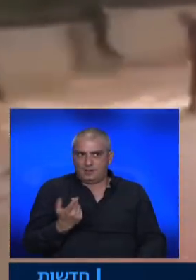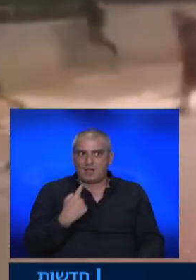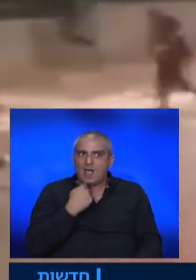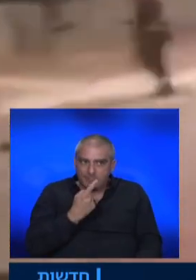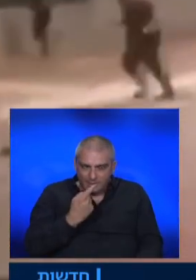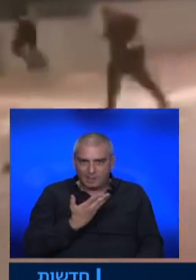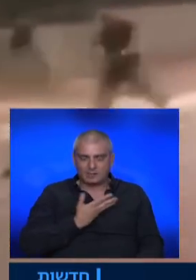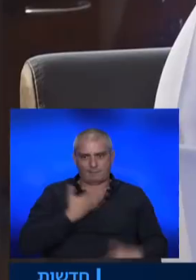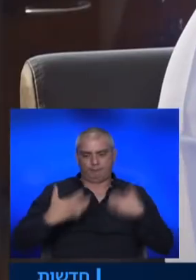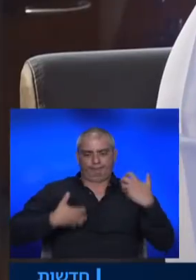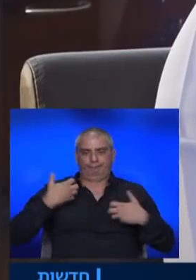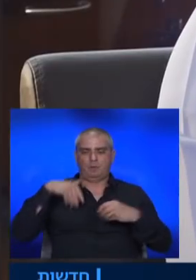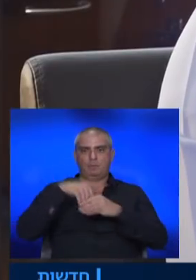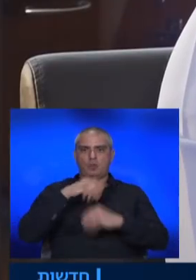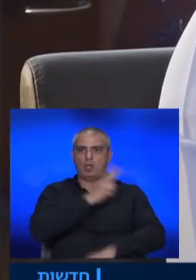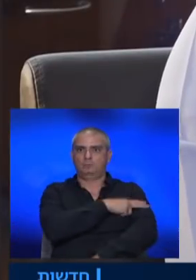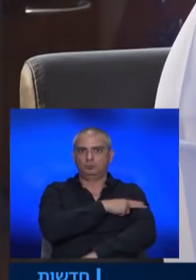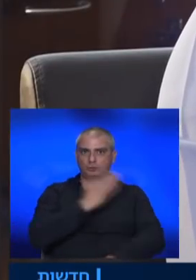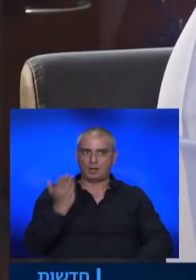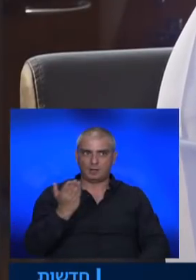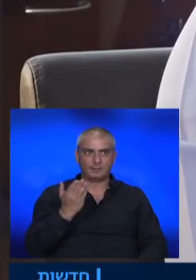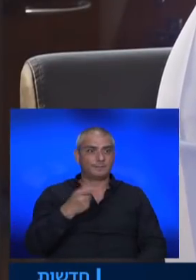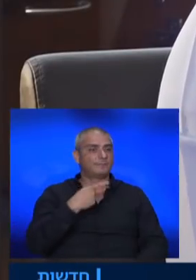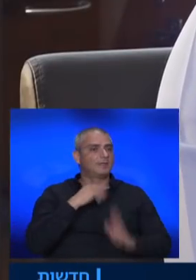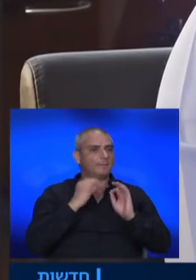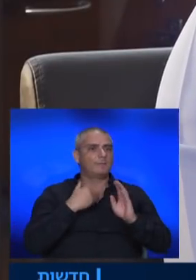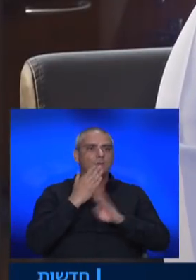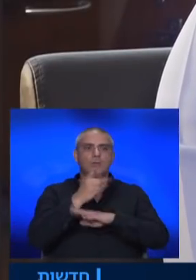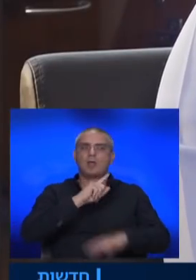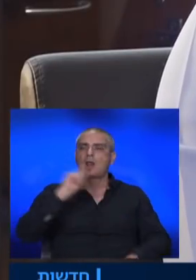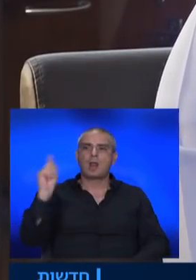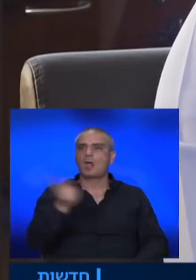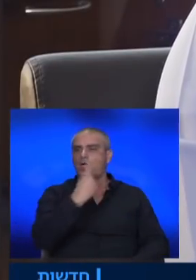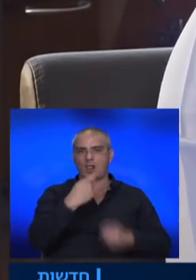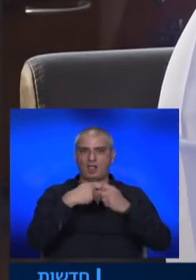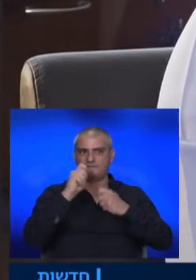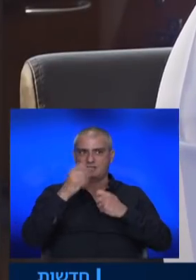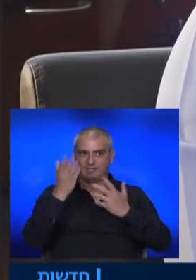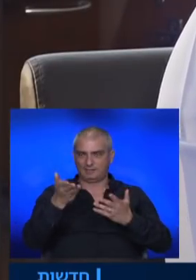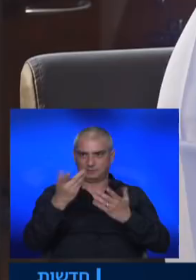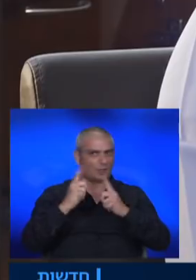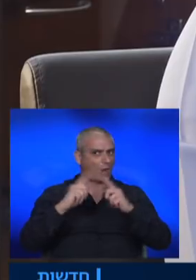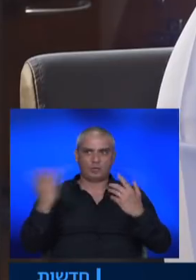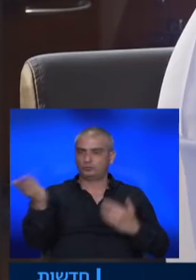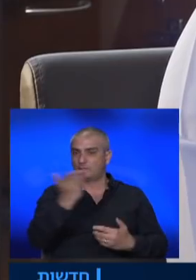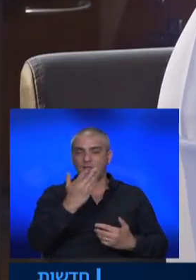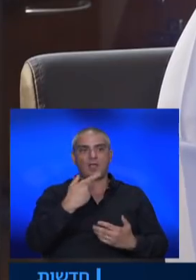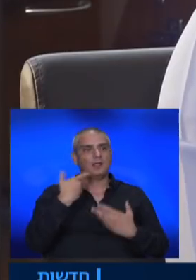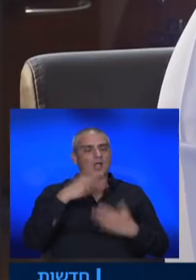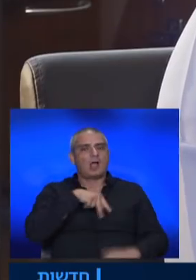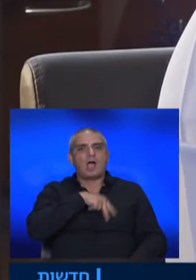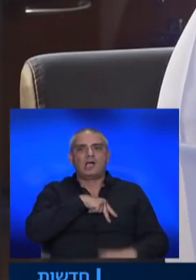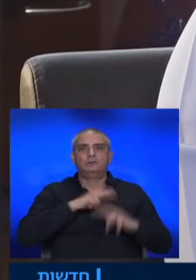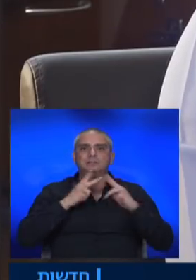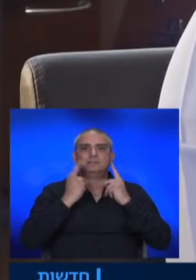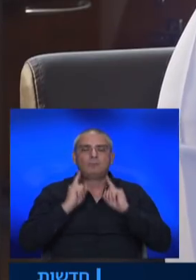רוח בצמרת המשטרה. אני באמת פונה לכל אותם חברי כנסת באשר הם לגלות אחריות ציבורית, כי יש פה